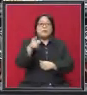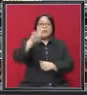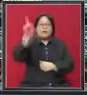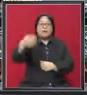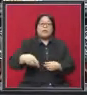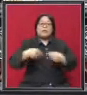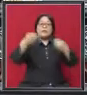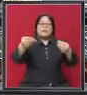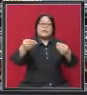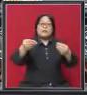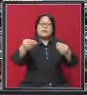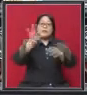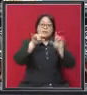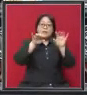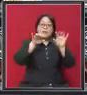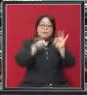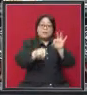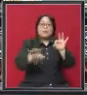only given